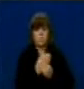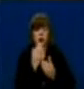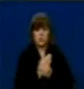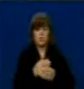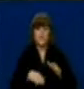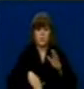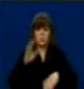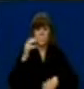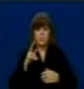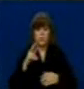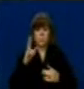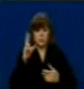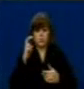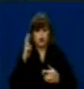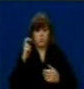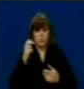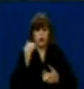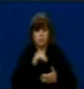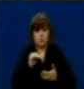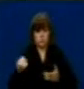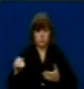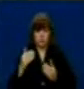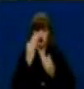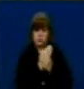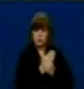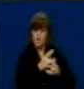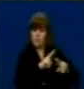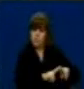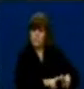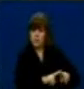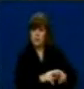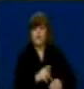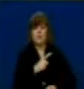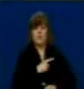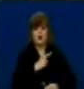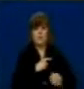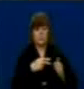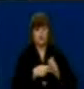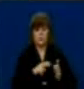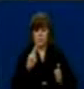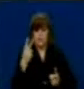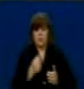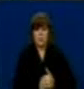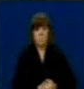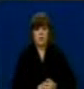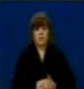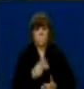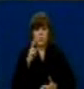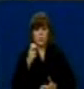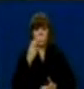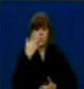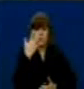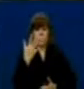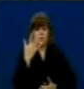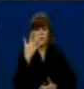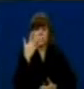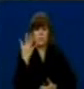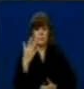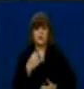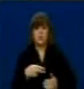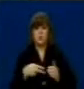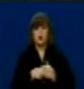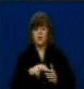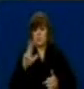nga 218.740 lëndë në pritje në vitin 2012 në 235.000 sosh në vitin